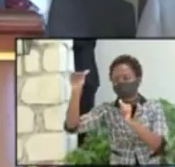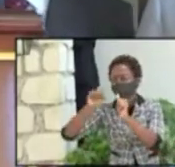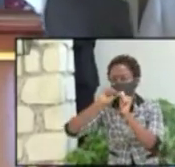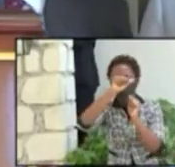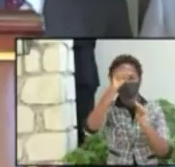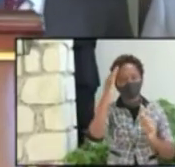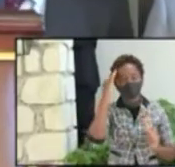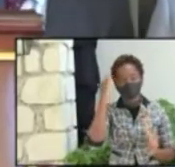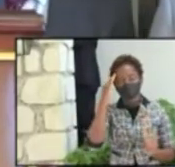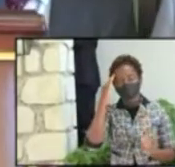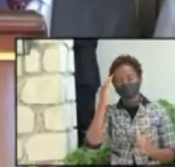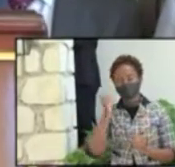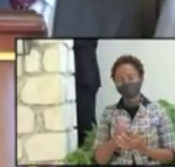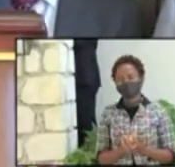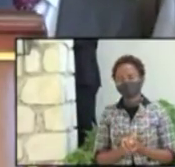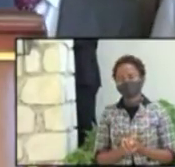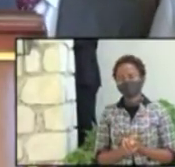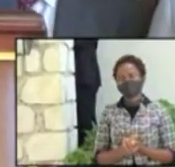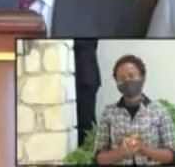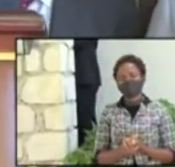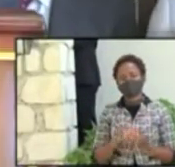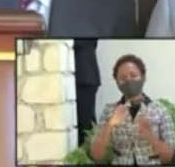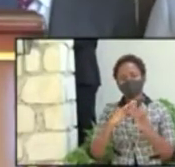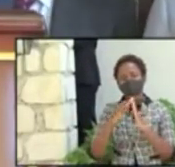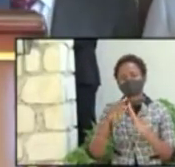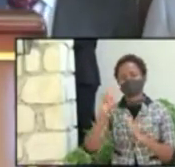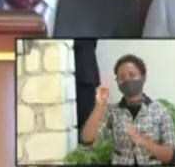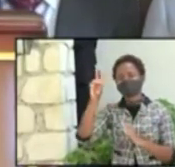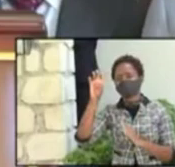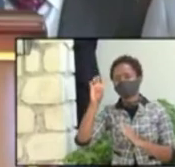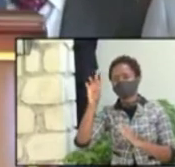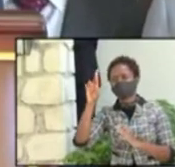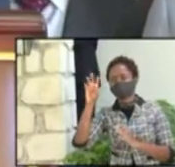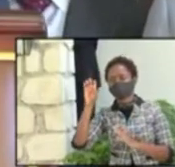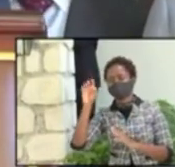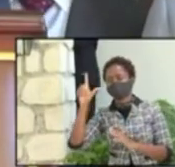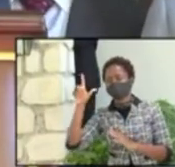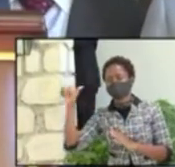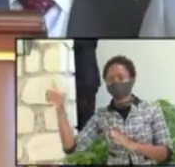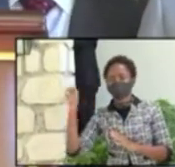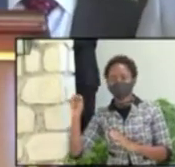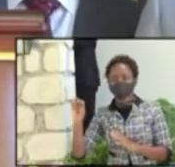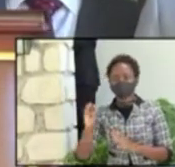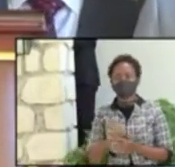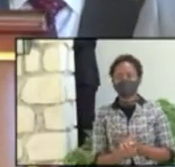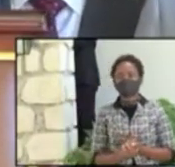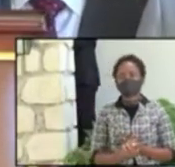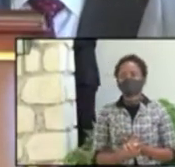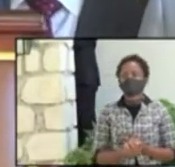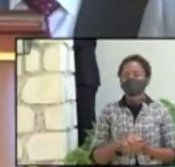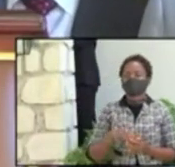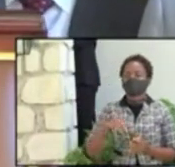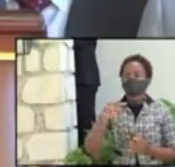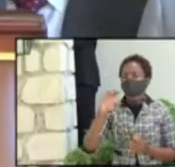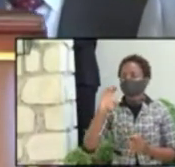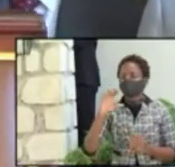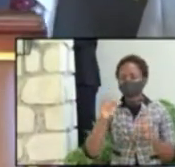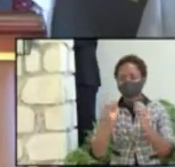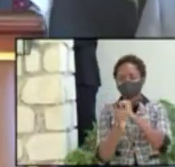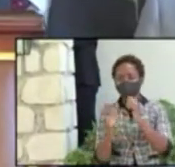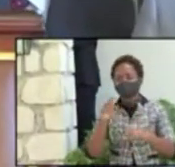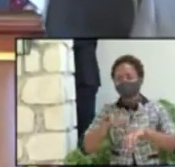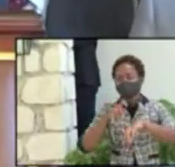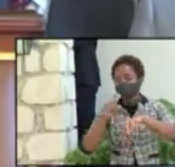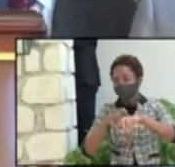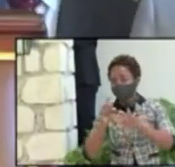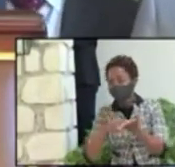loin dans section communale dans Mon Verrette Mon La Chapelle Mon Saint-Marc tout côté nous connaît